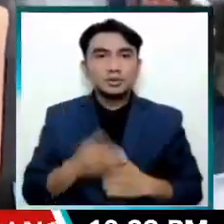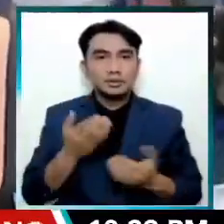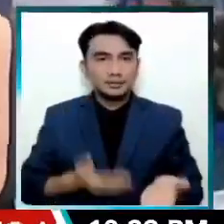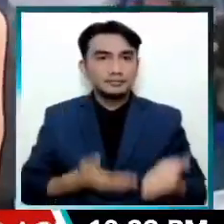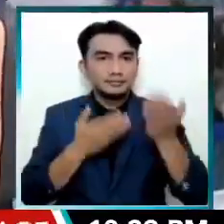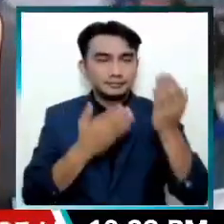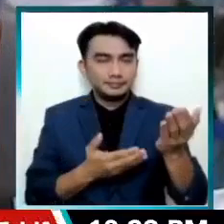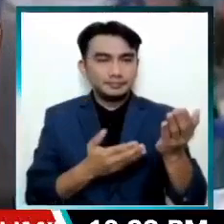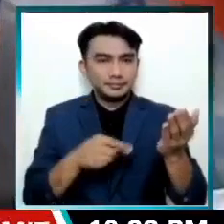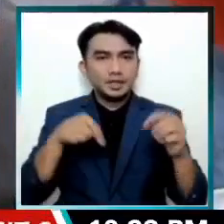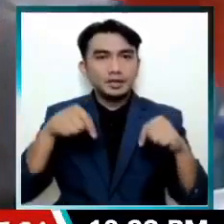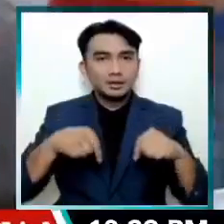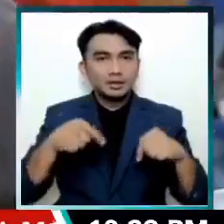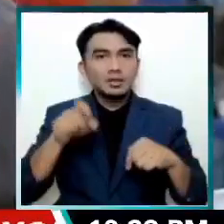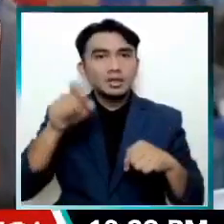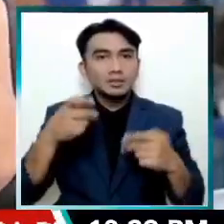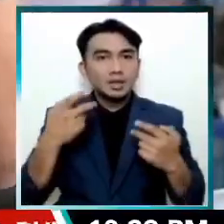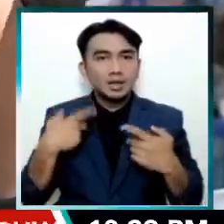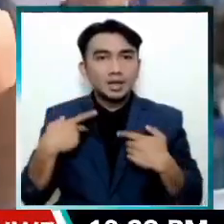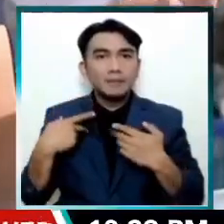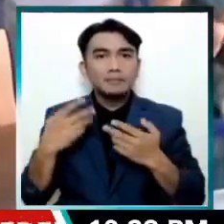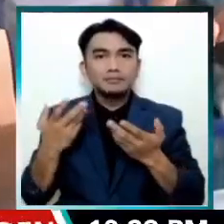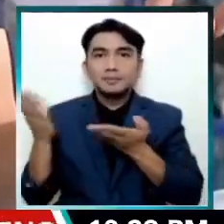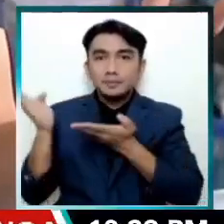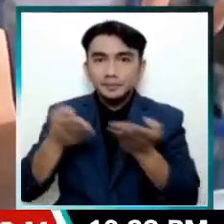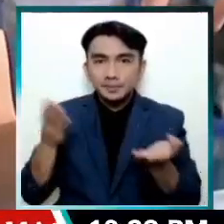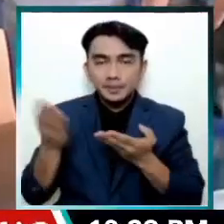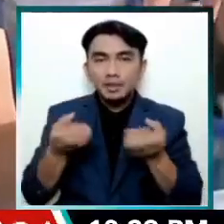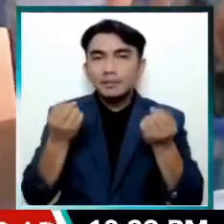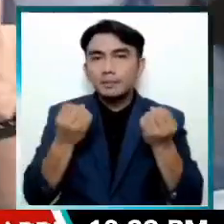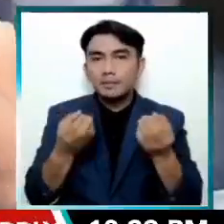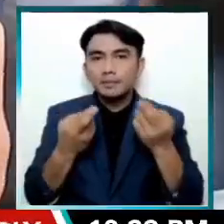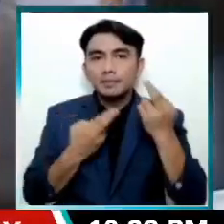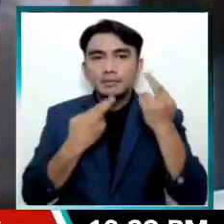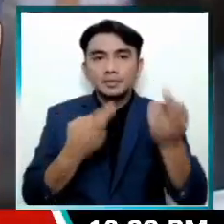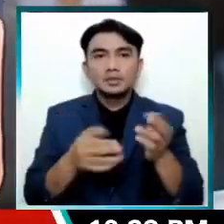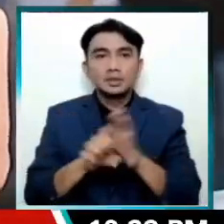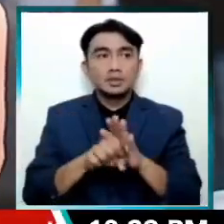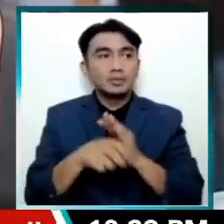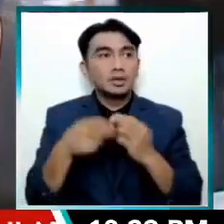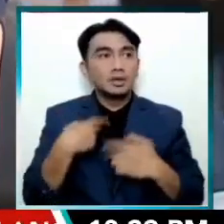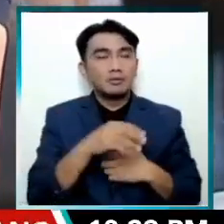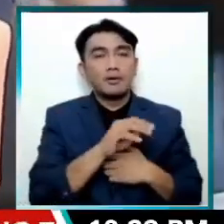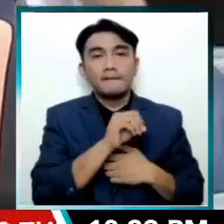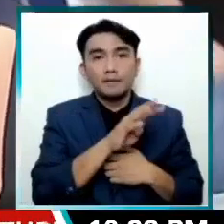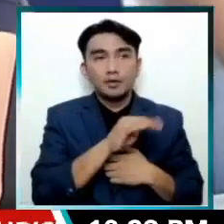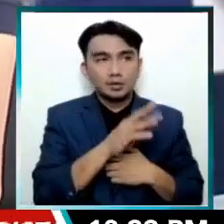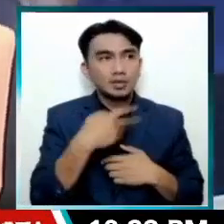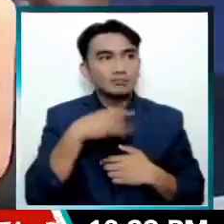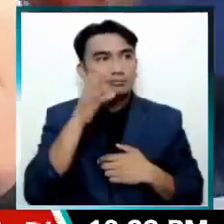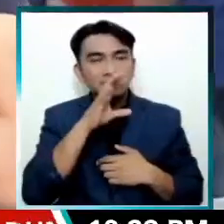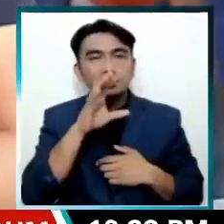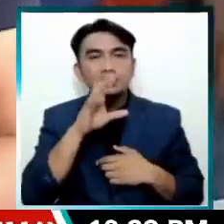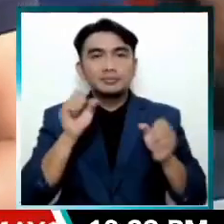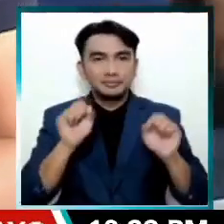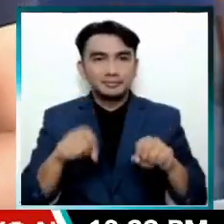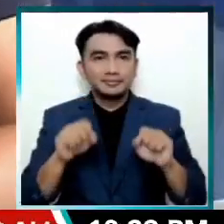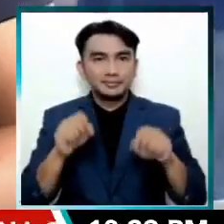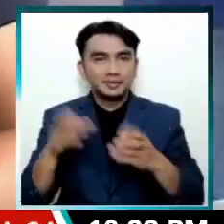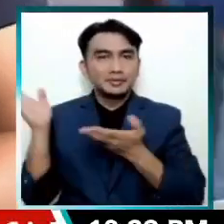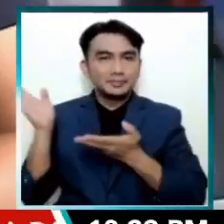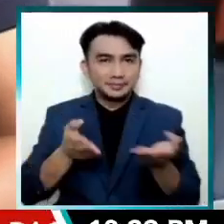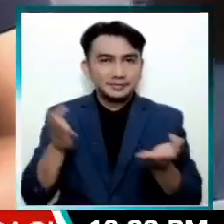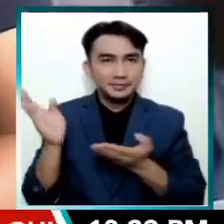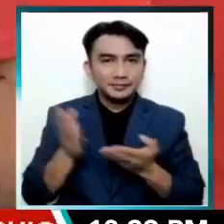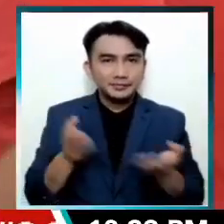fair na ito, magdala ng maraming resume. Kung may 40 na mga naghahanap dito, damihan na para mas marami ang sansa na magkaroon